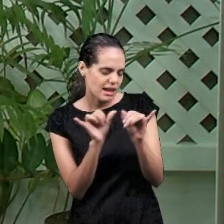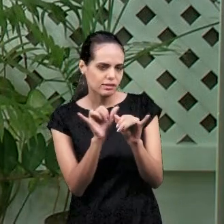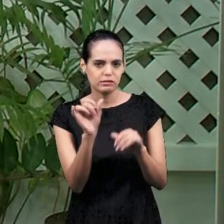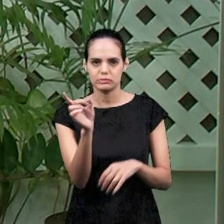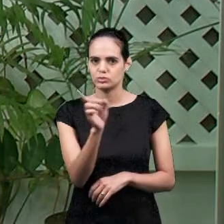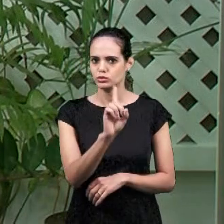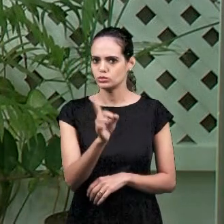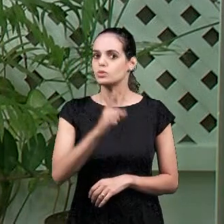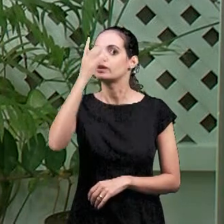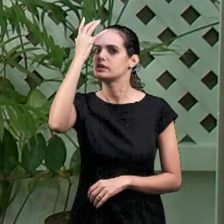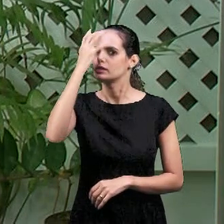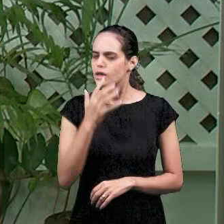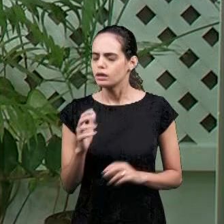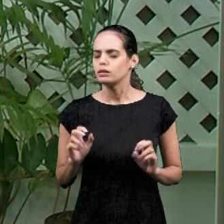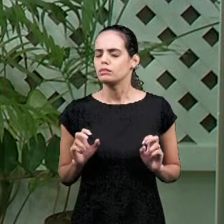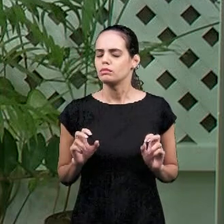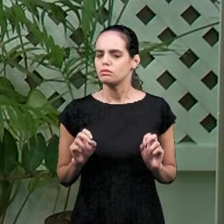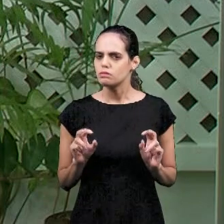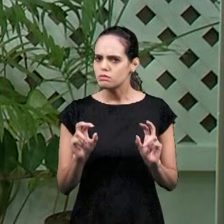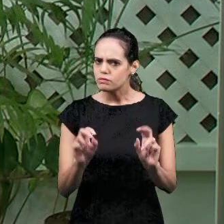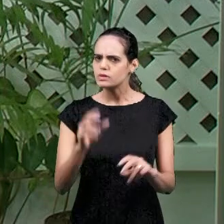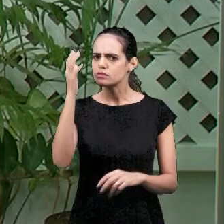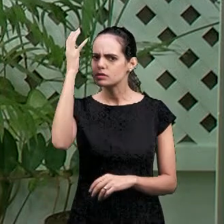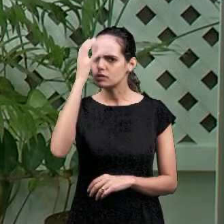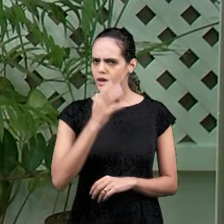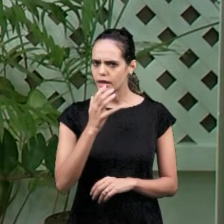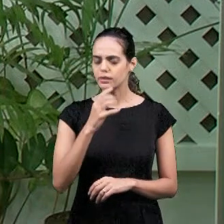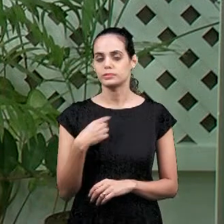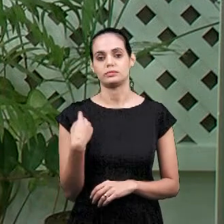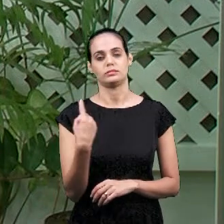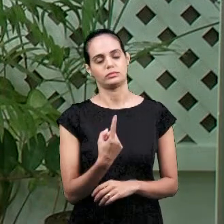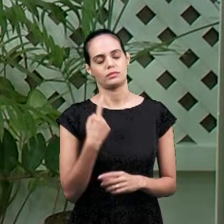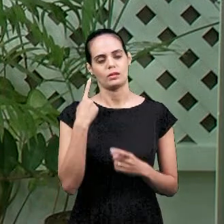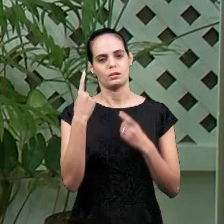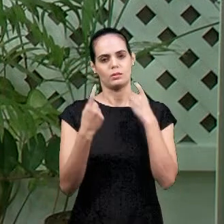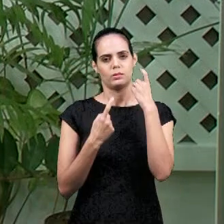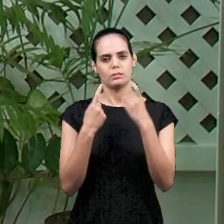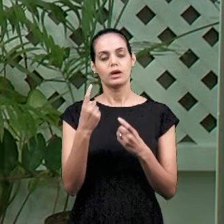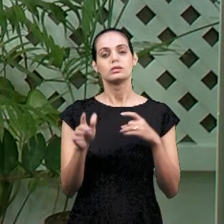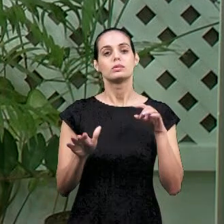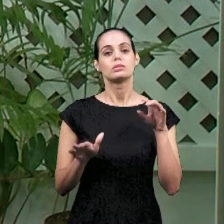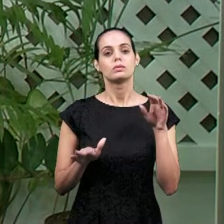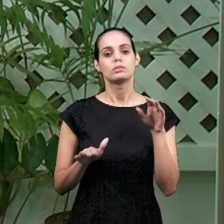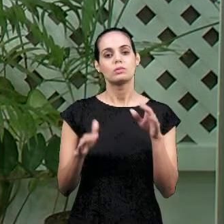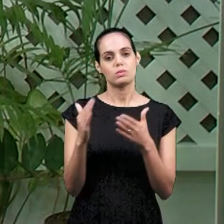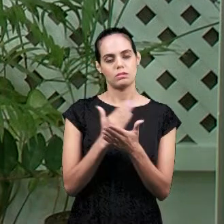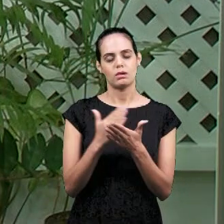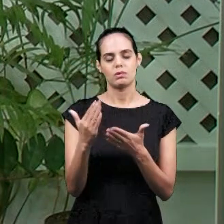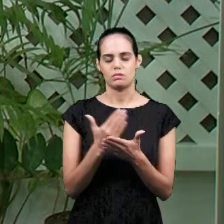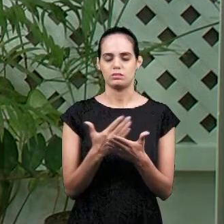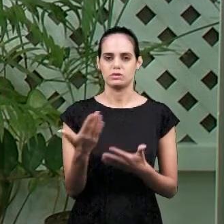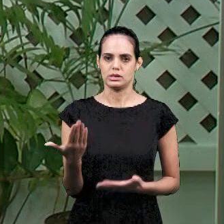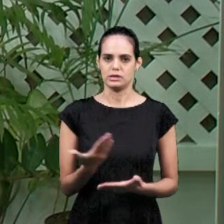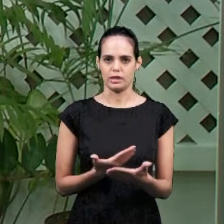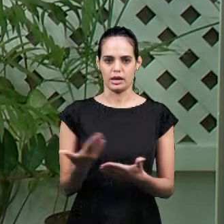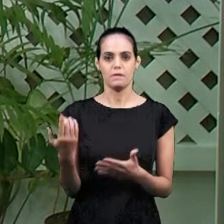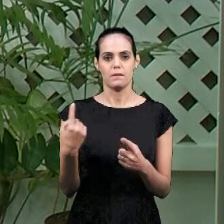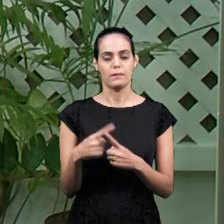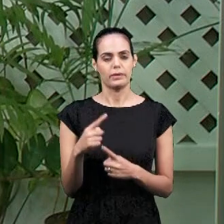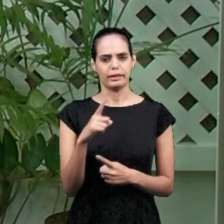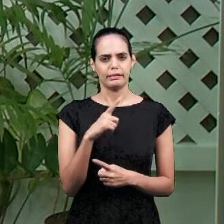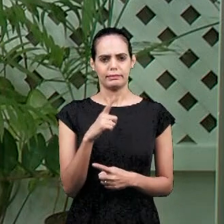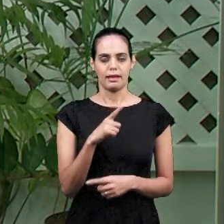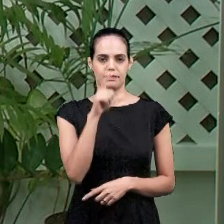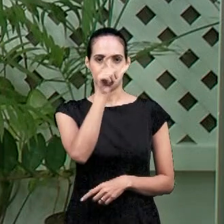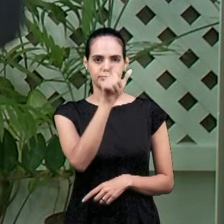sœurs, nous sommes très préoccupés avec quelques frères et sœurs. Je ne sais pas où